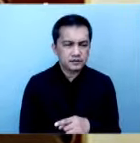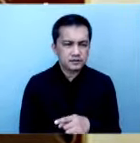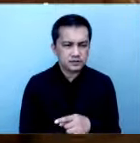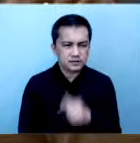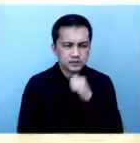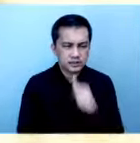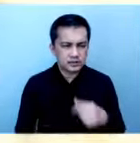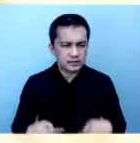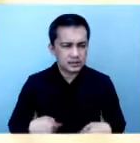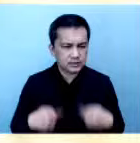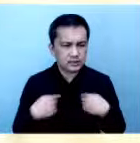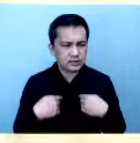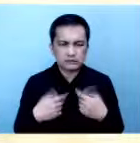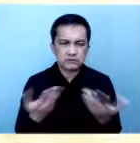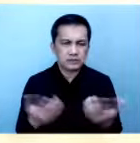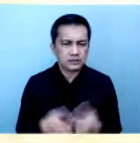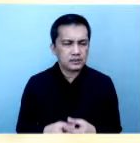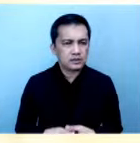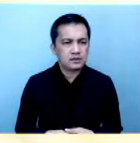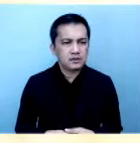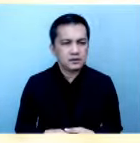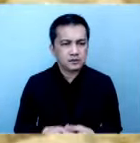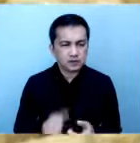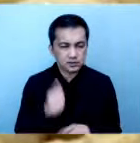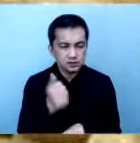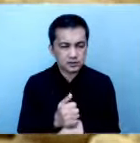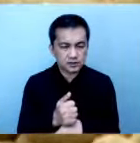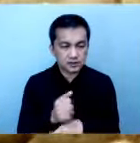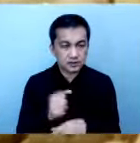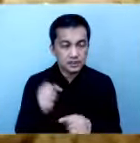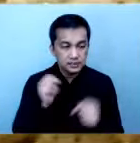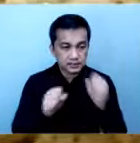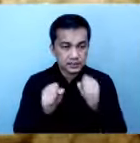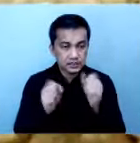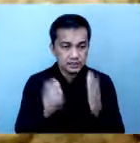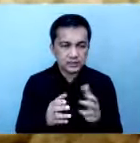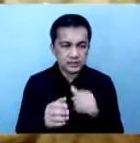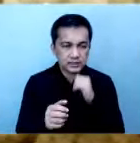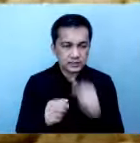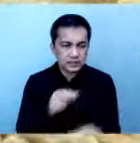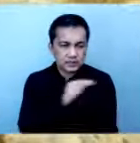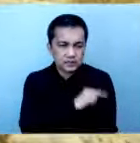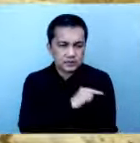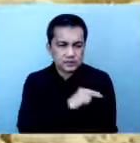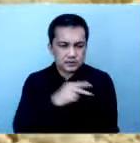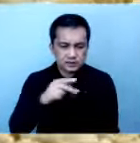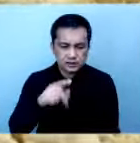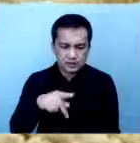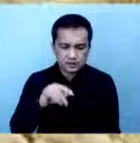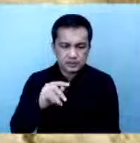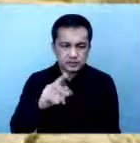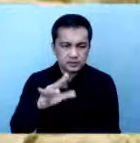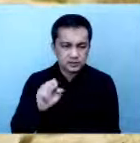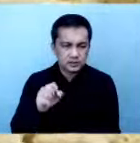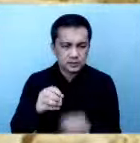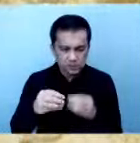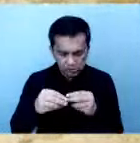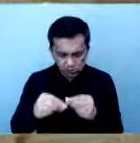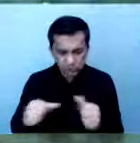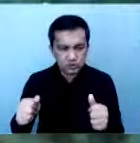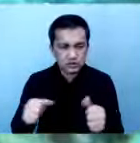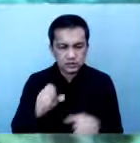anymore. Kinumpirma rin ng mga marine scientists na hindi natural na species sa lugar ang mga durog na coral sa